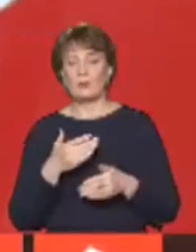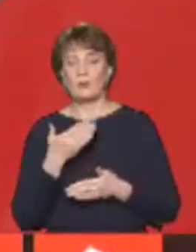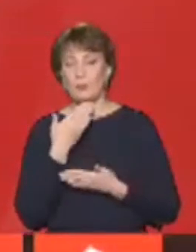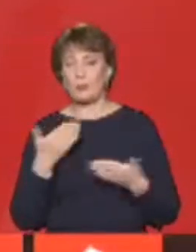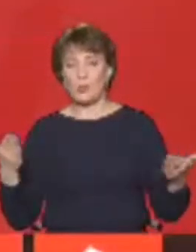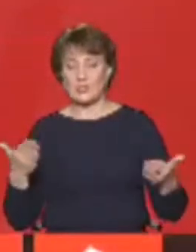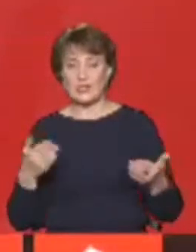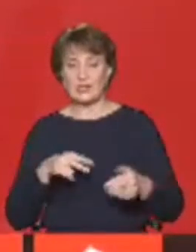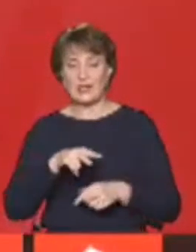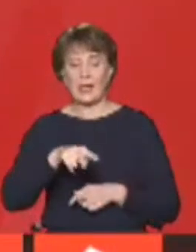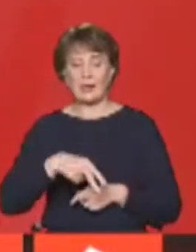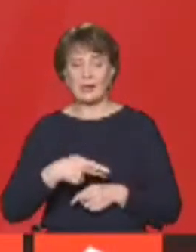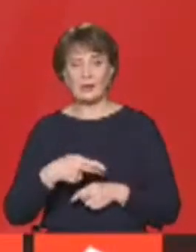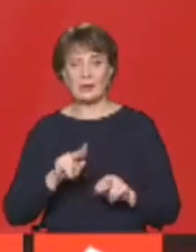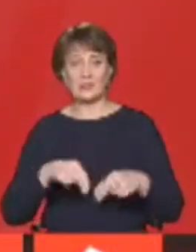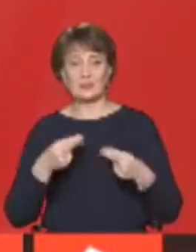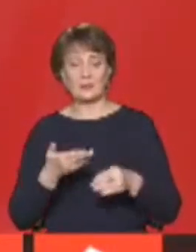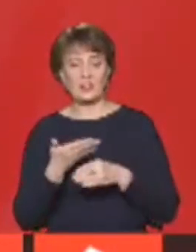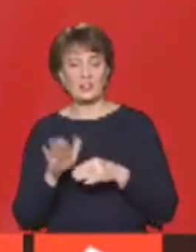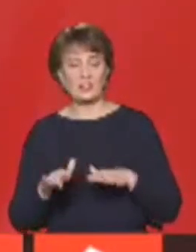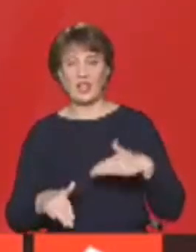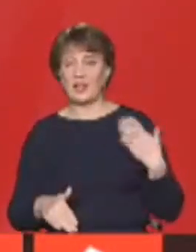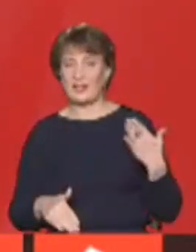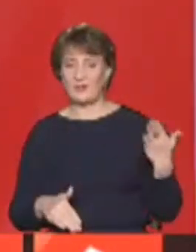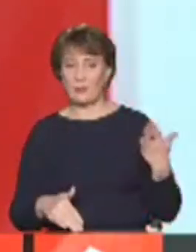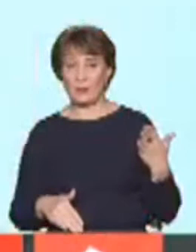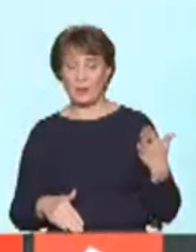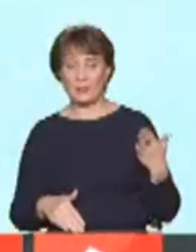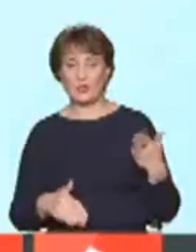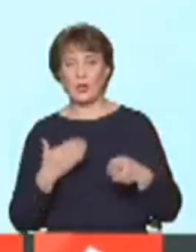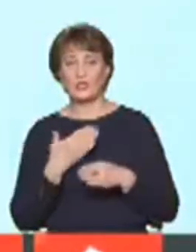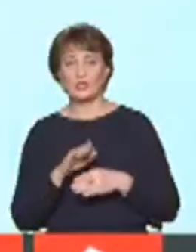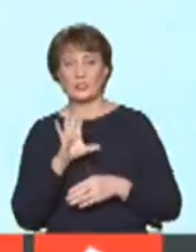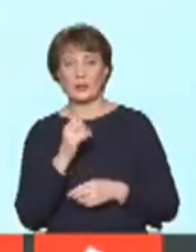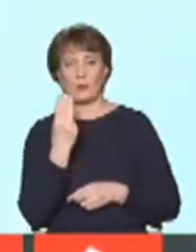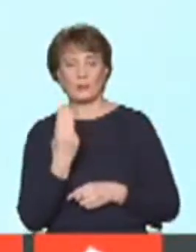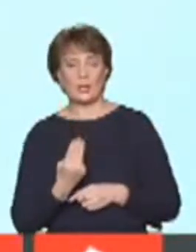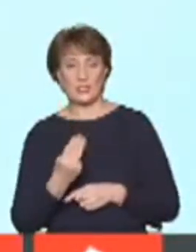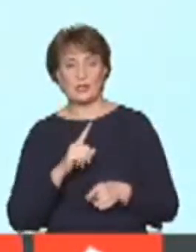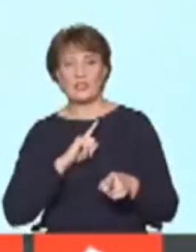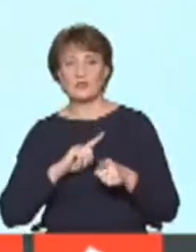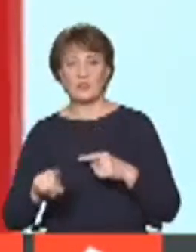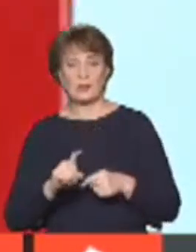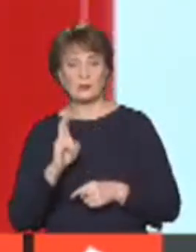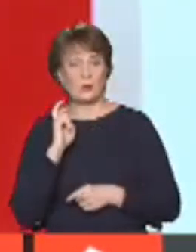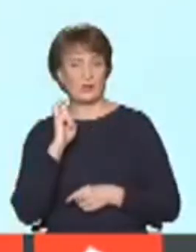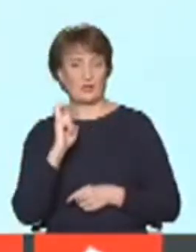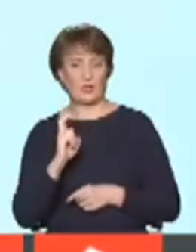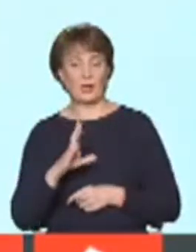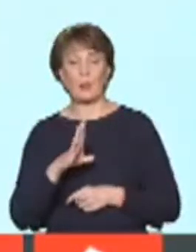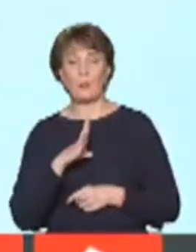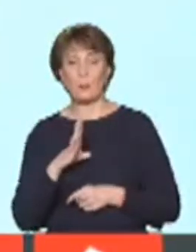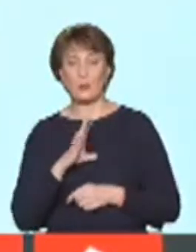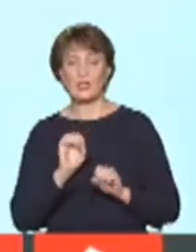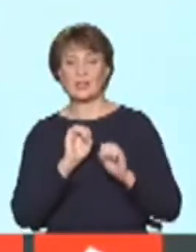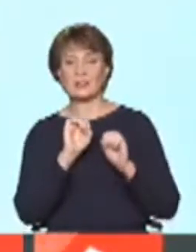здавалась в експлуатацію, це якраз частина Лівого берегу, це частина Борщагівського швидкісного трамваю. Були здані